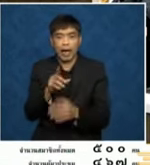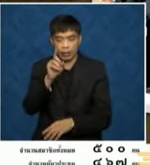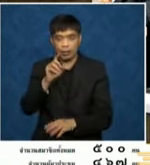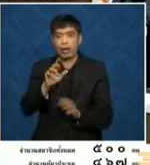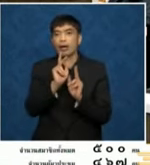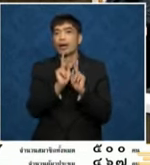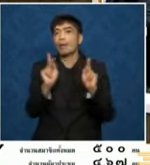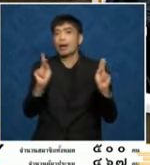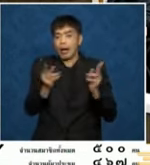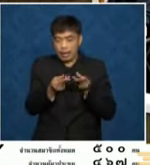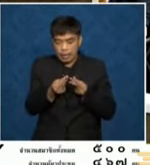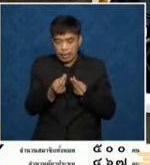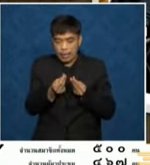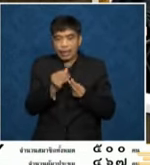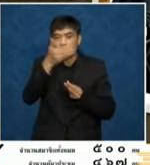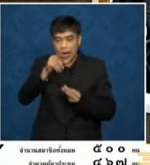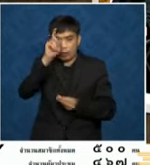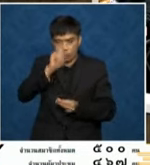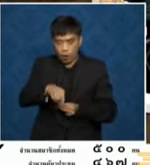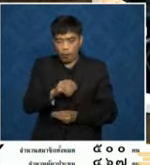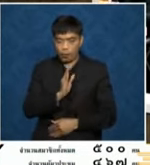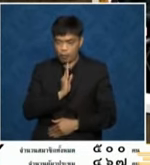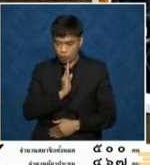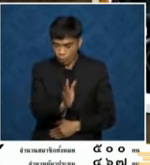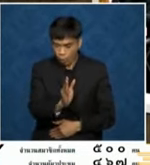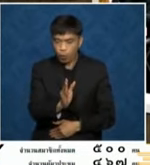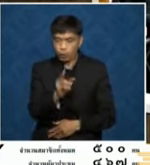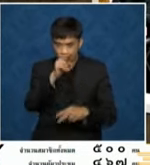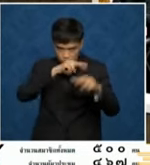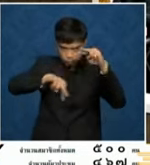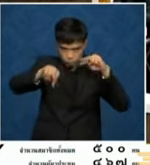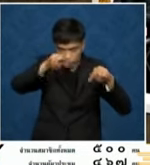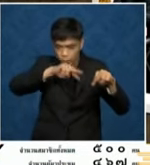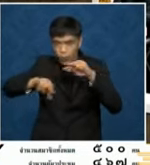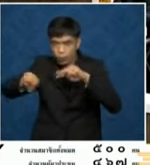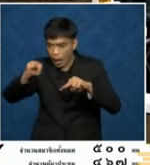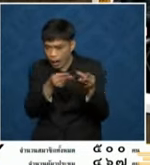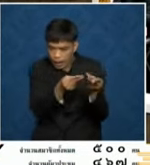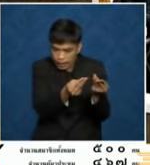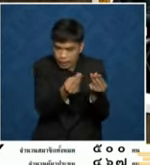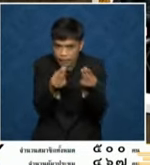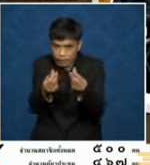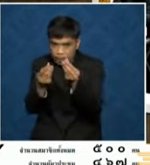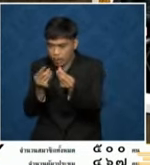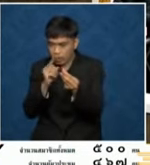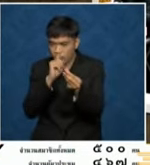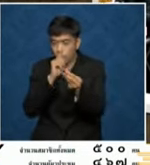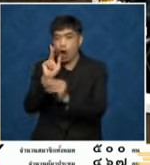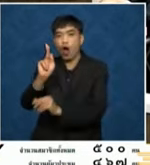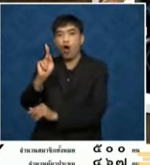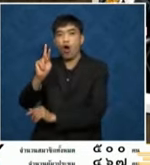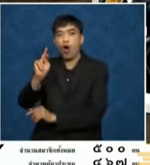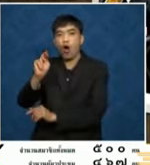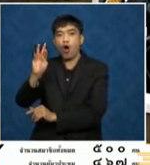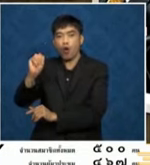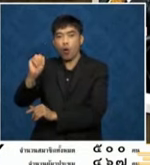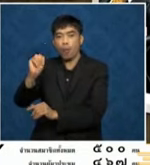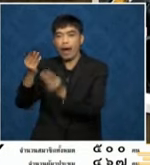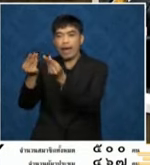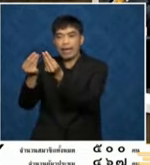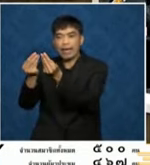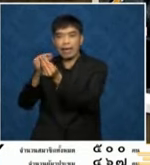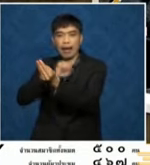คณะกรรมการที่ดินแห่งชาตินะครับซึ่งจะต้องทำหน้าที่ในการดูแลที่ดินที่มันนอกเหนือจากกรมที่ดินดูแลที่มันมีปัญหา